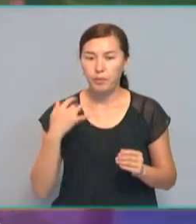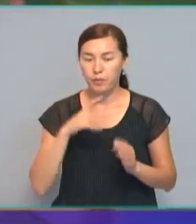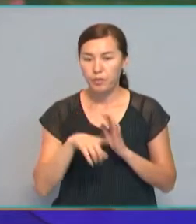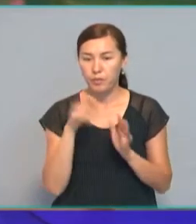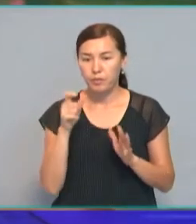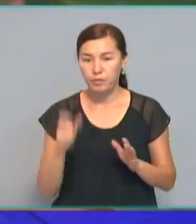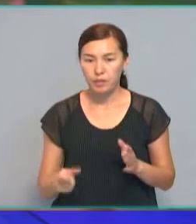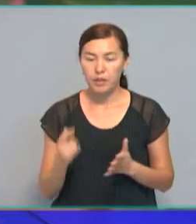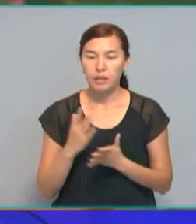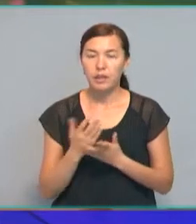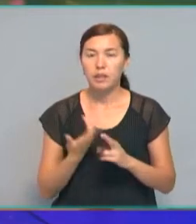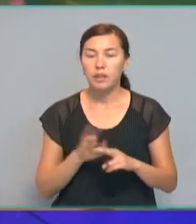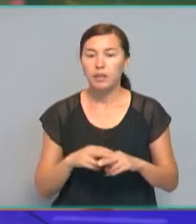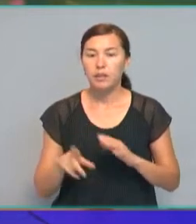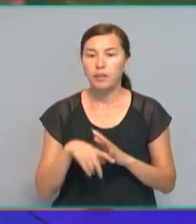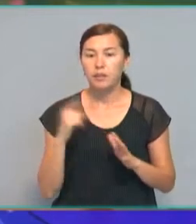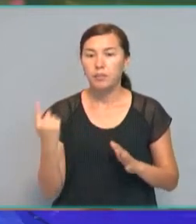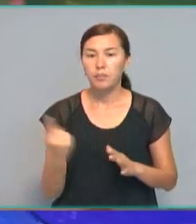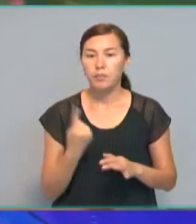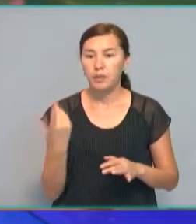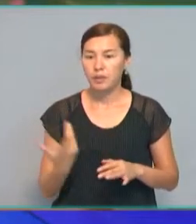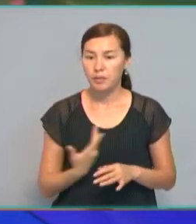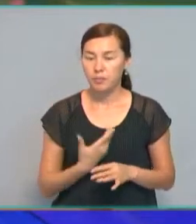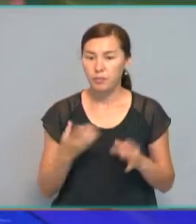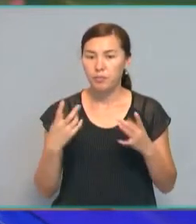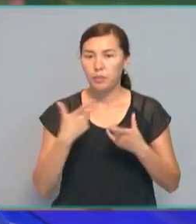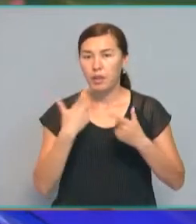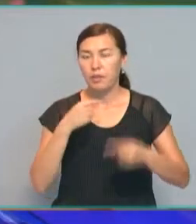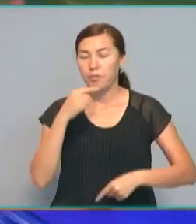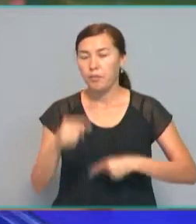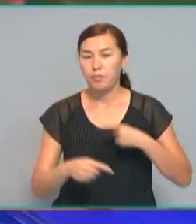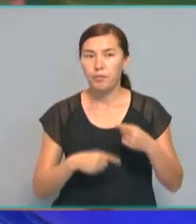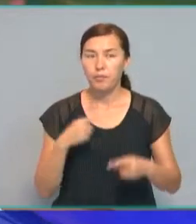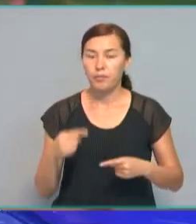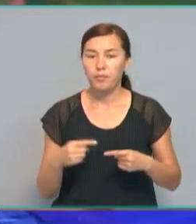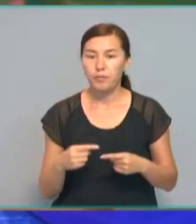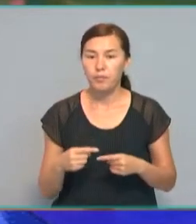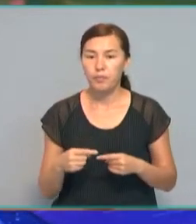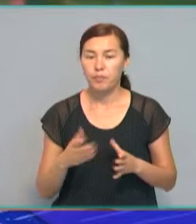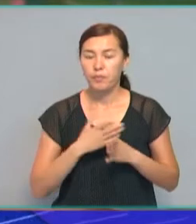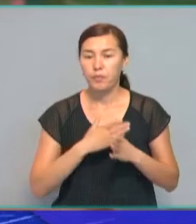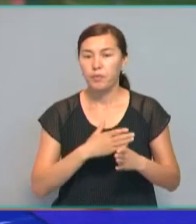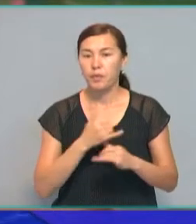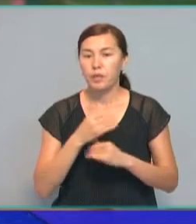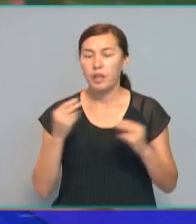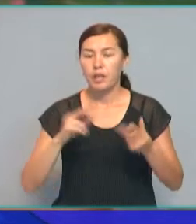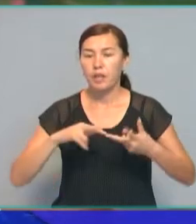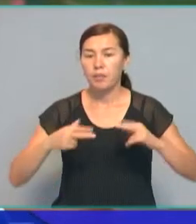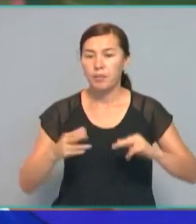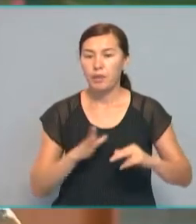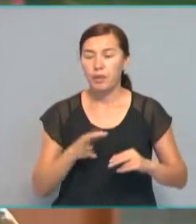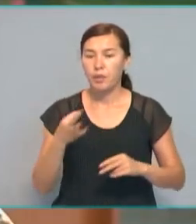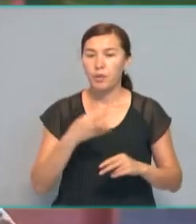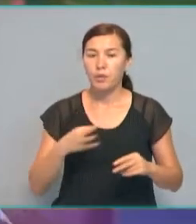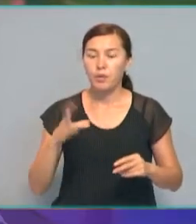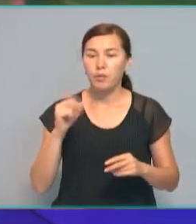депутат бар. Сол депутаттардың алғашқы бөлігі біз жай хабарламадан кейін тікелей бірден қолдау білдіріп, қаржысын аударып отыр. Мәселен,